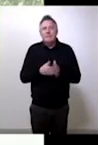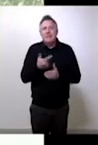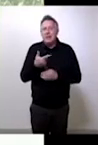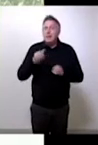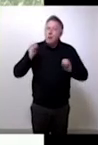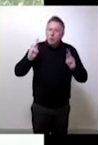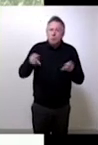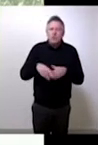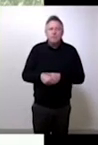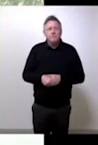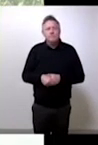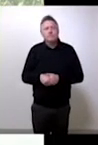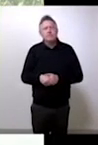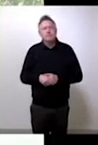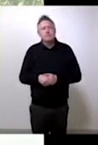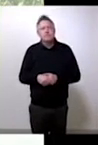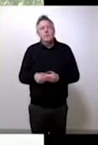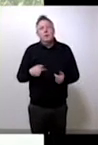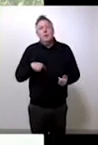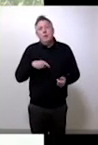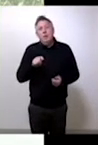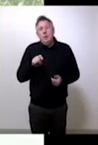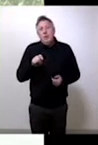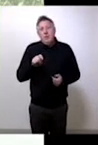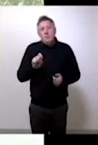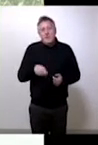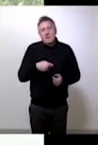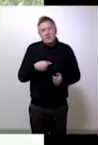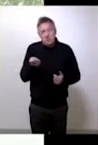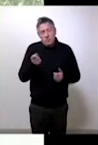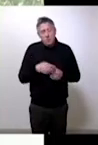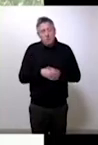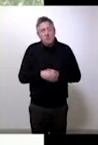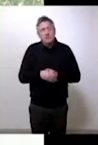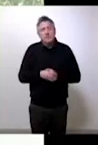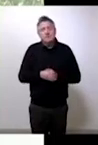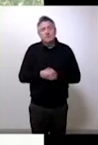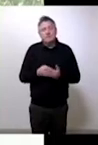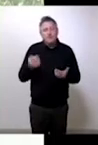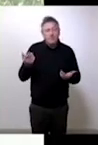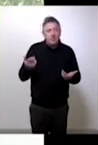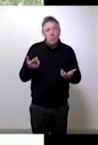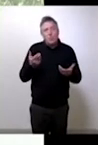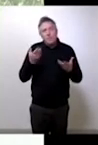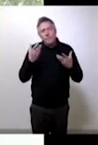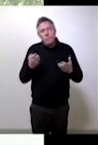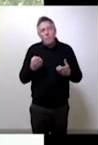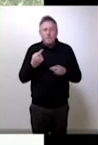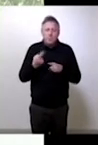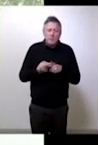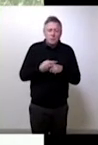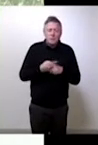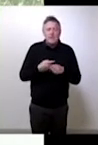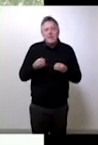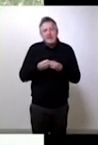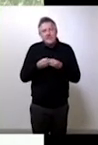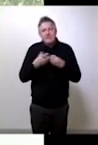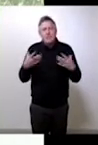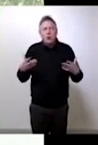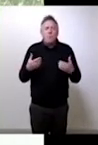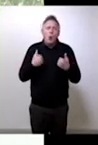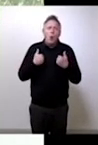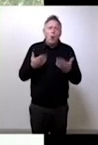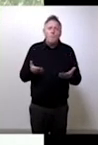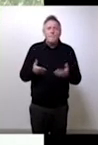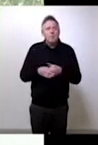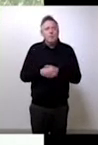donc maintenant, il faut que, effectivement, si en particulier dans le diffus, on veut développer une offre plus volontairement